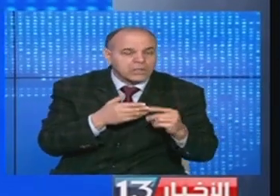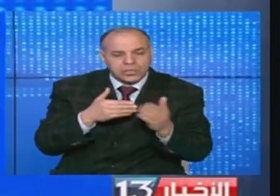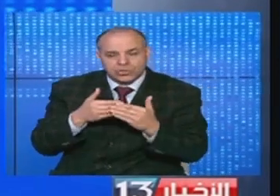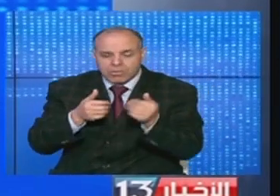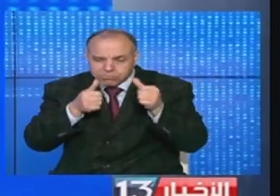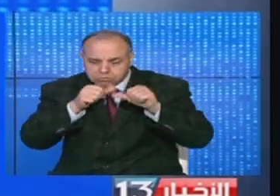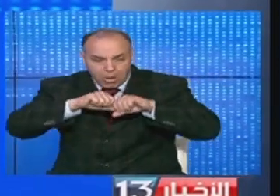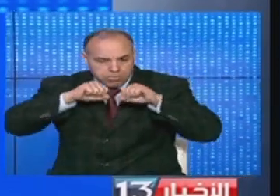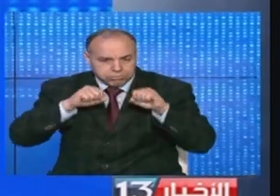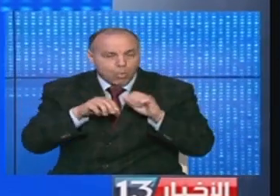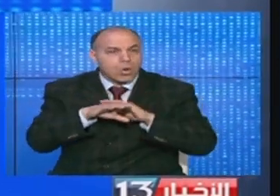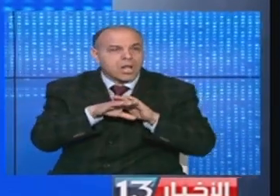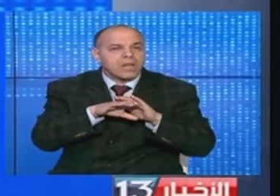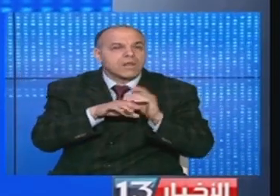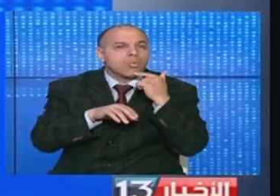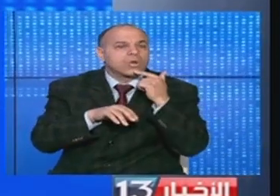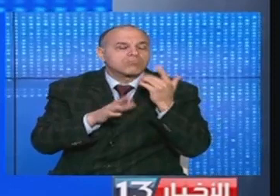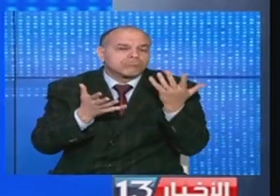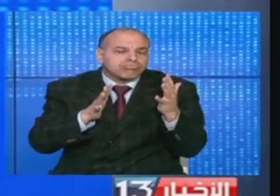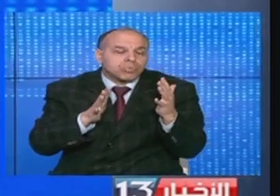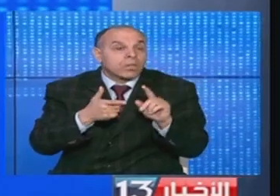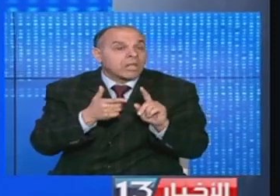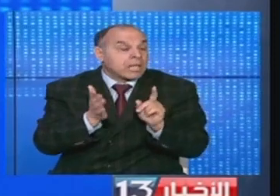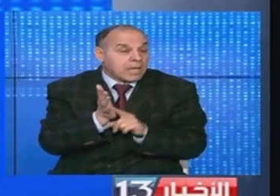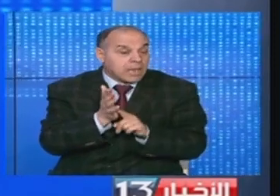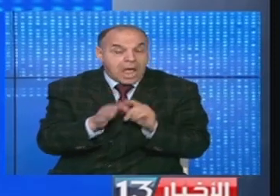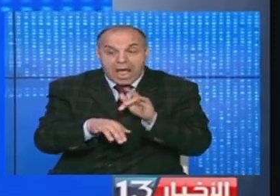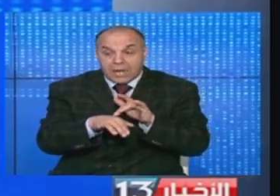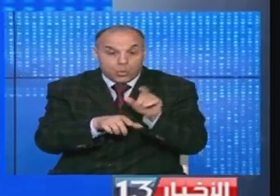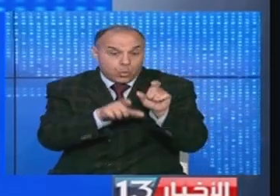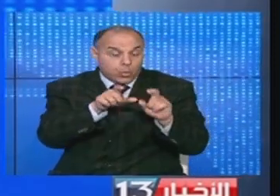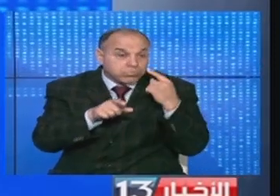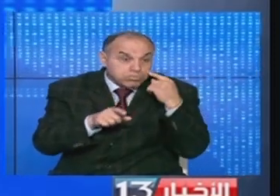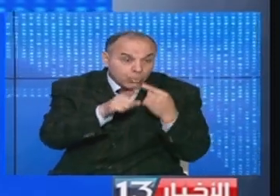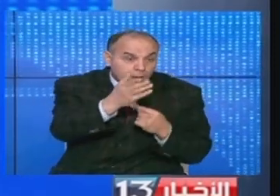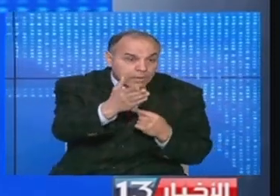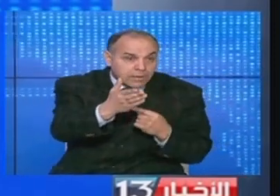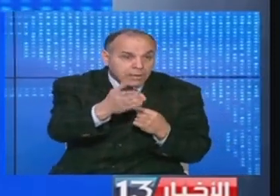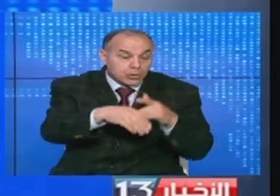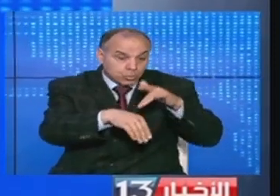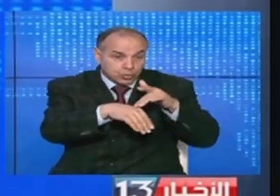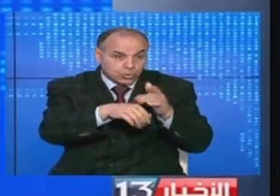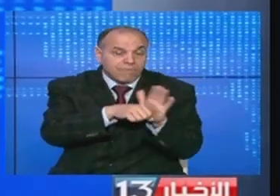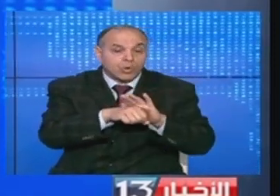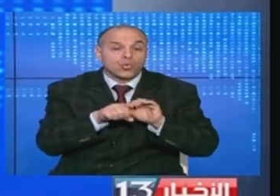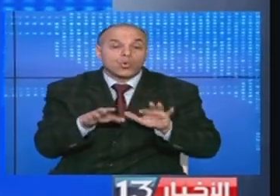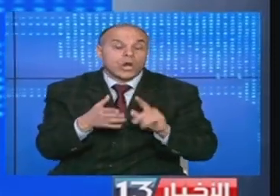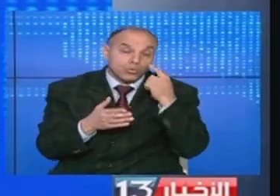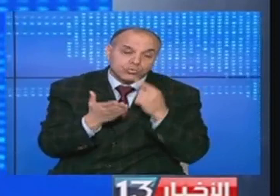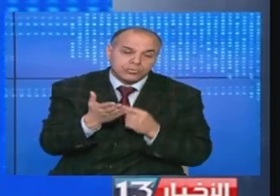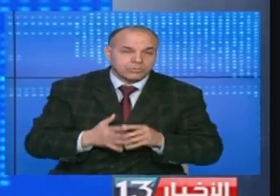المخبر المرجعي بشر نكولا في صورتها الحالات التي تظهر عليها علامات الاصابه بفيروس